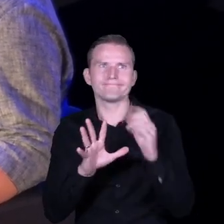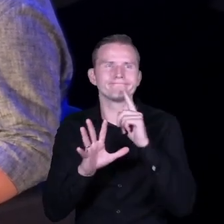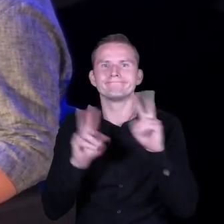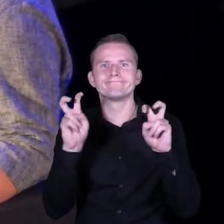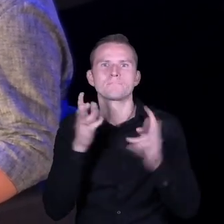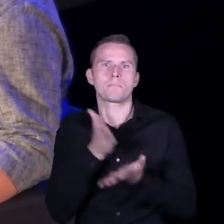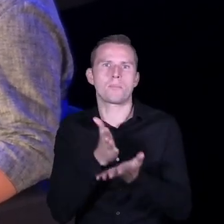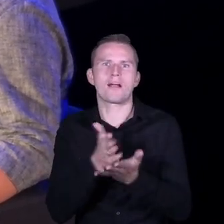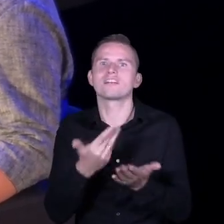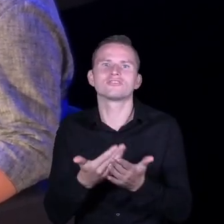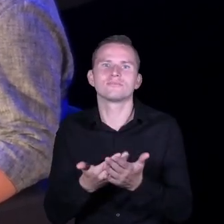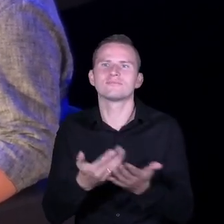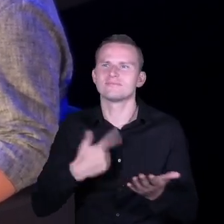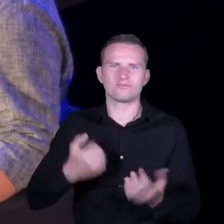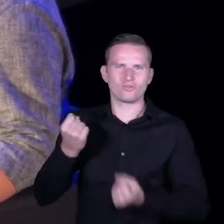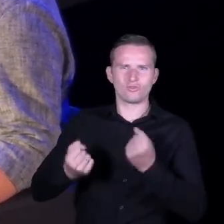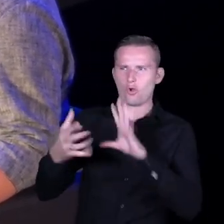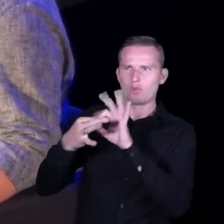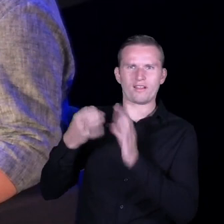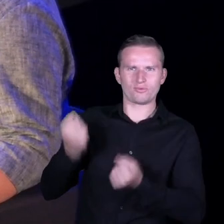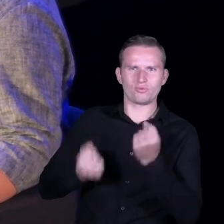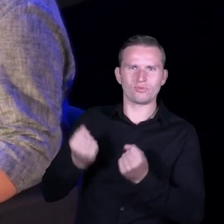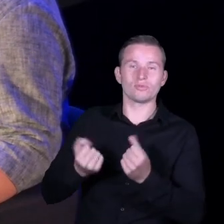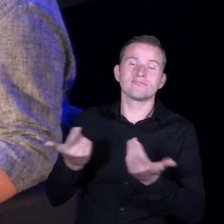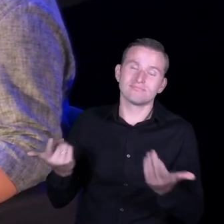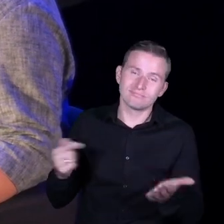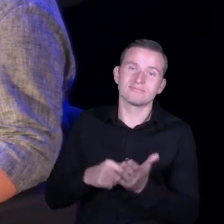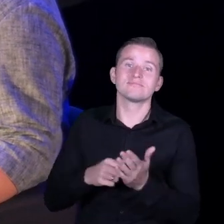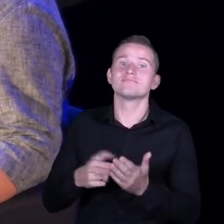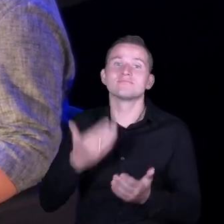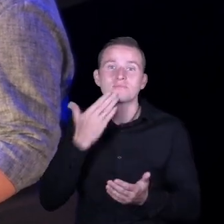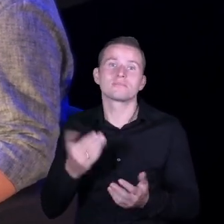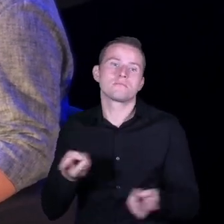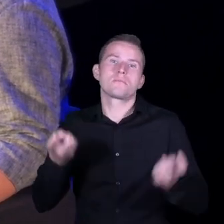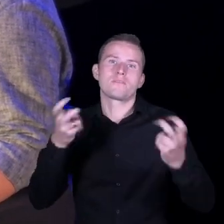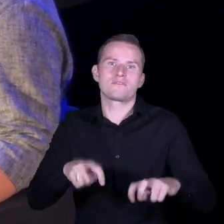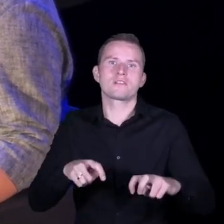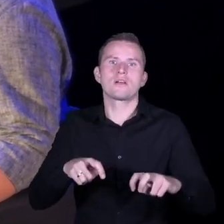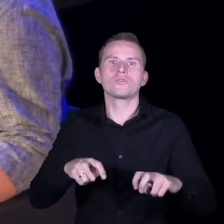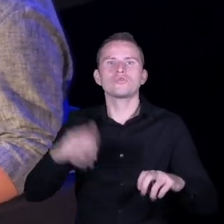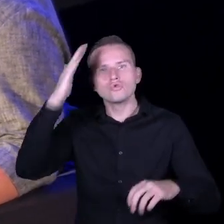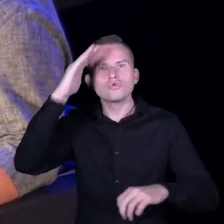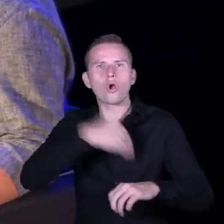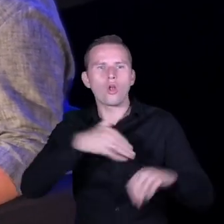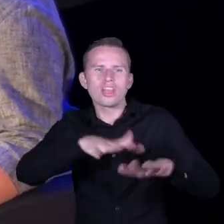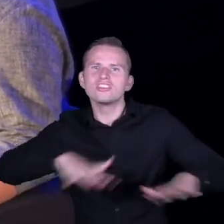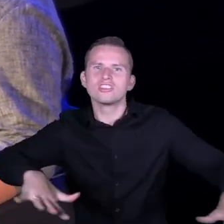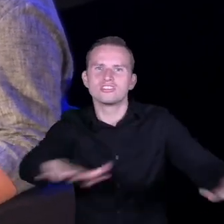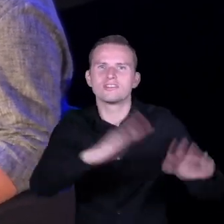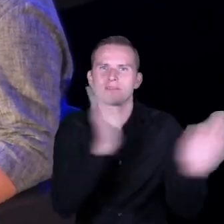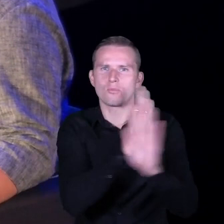utrudnione. Dzięki temu powstało miejsce do relaksu i zabawy na szkolnym dziedzińcu. Uczniowie